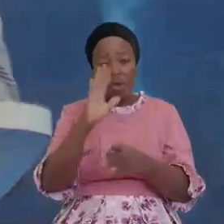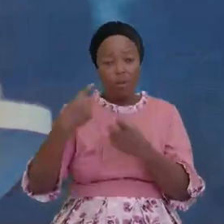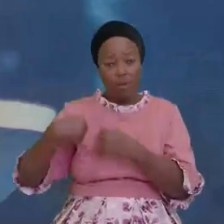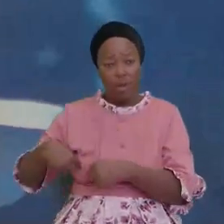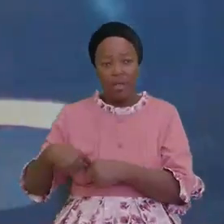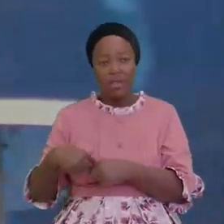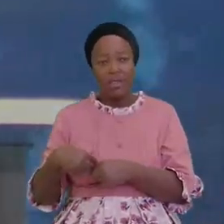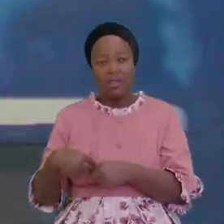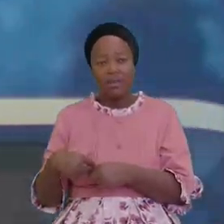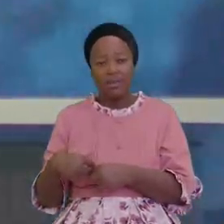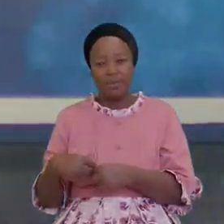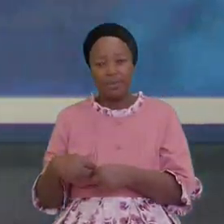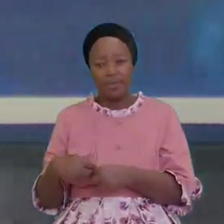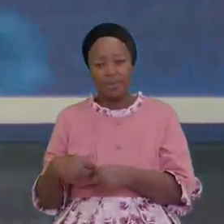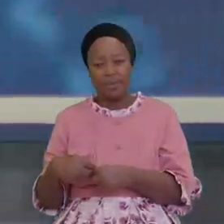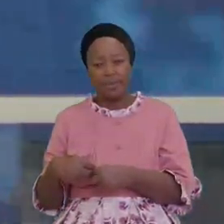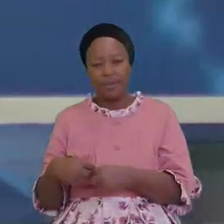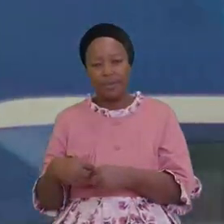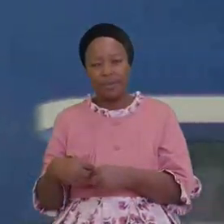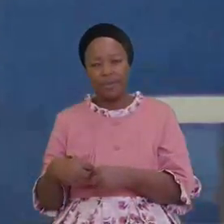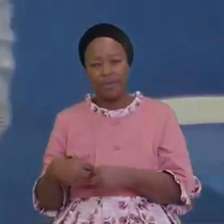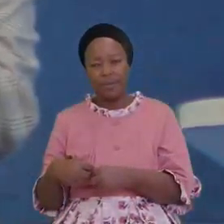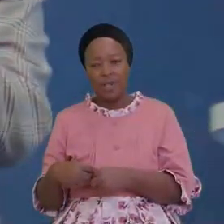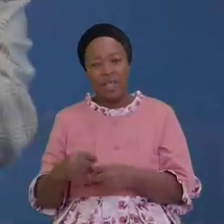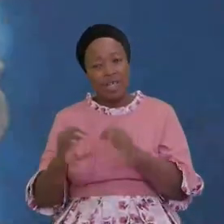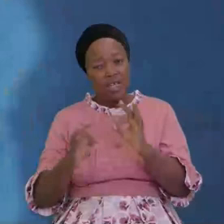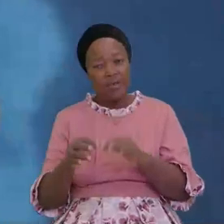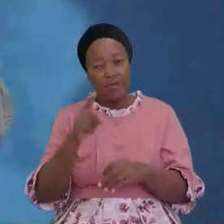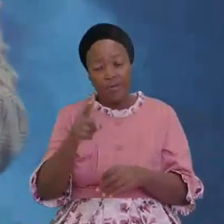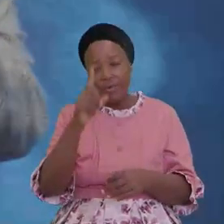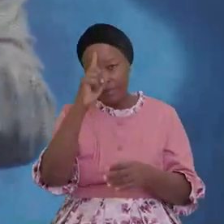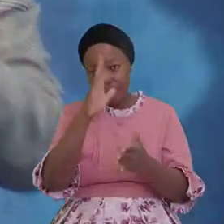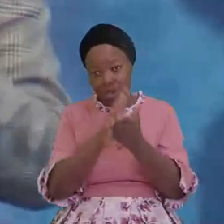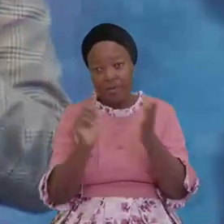Philippe dit, si tu crois de tout ton cœur,